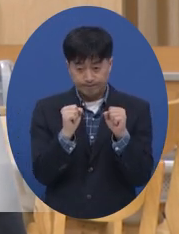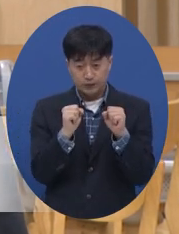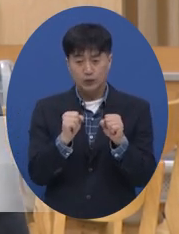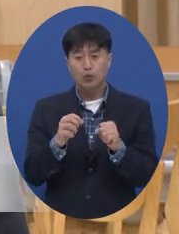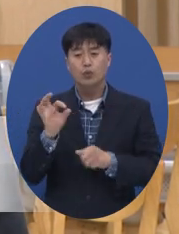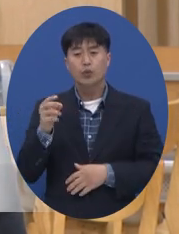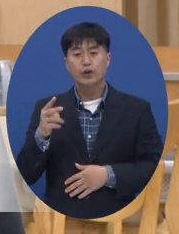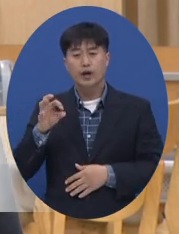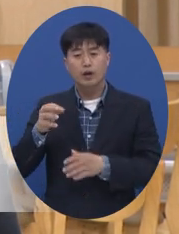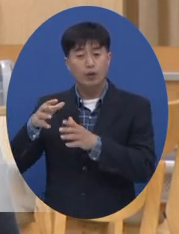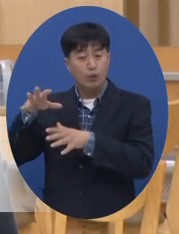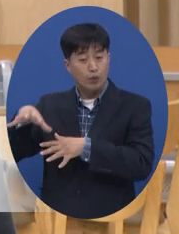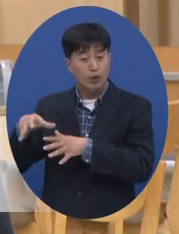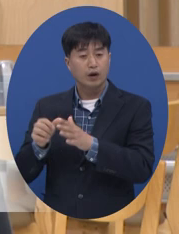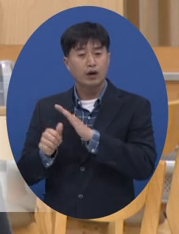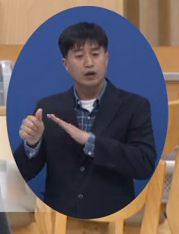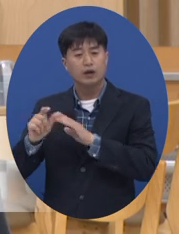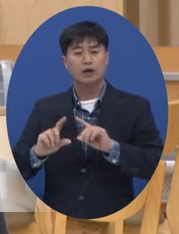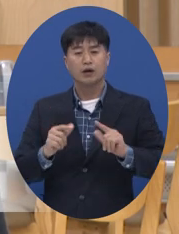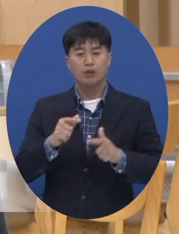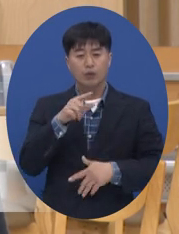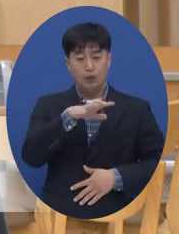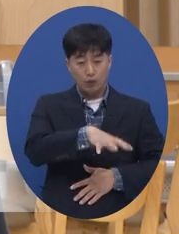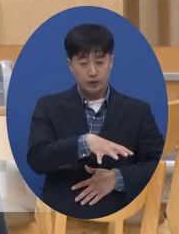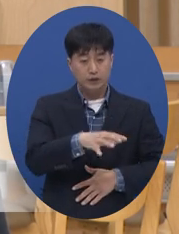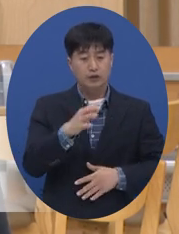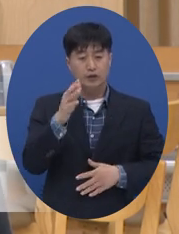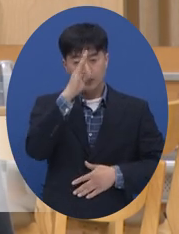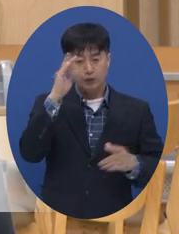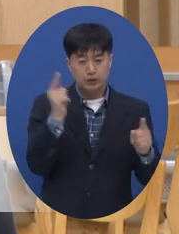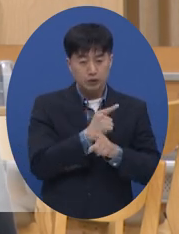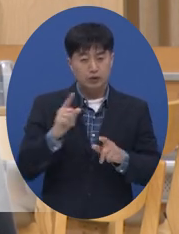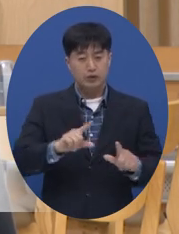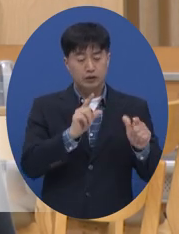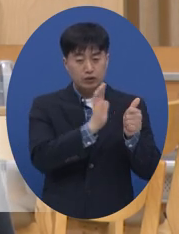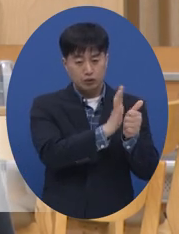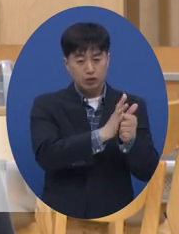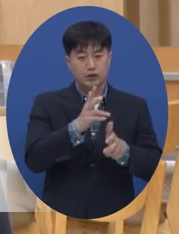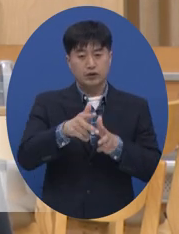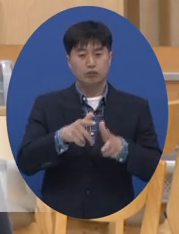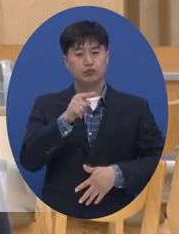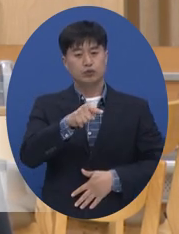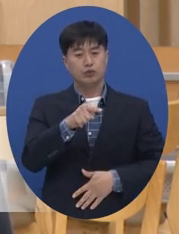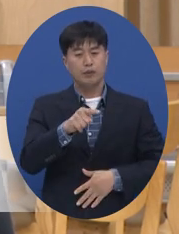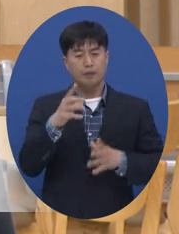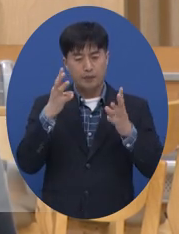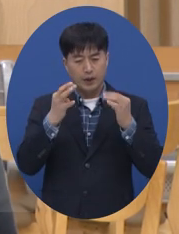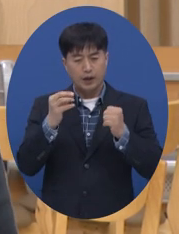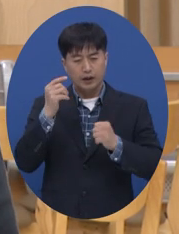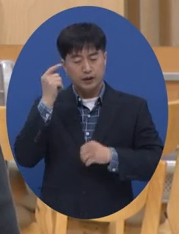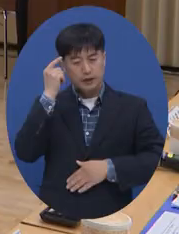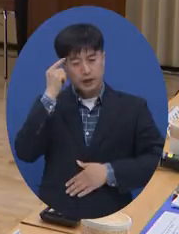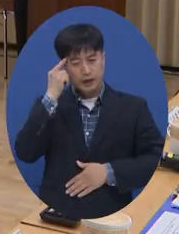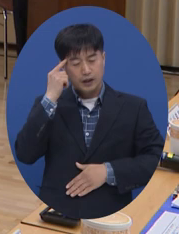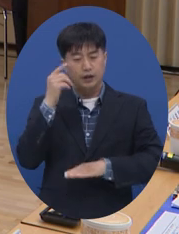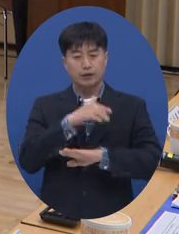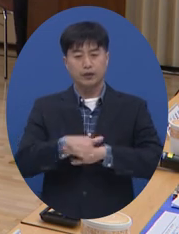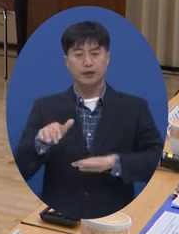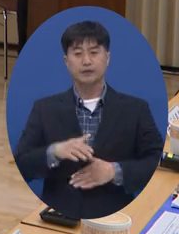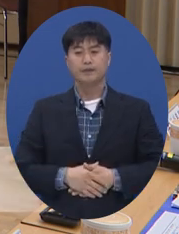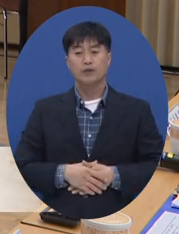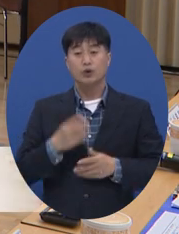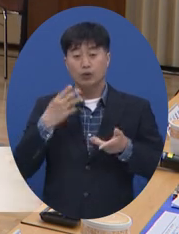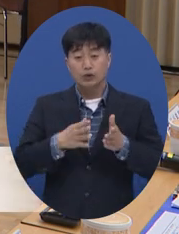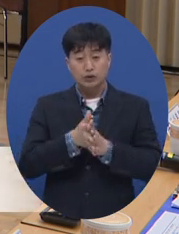이런데 가지 않고 치료하고 생활할 수 있도록 지원하는 사업 이거든요 이러한 거 번으로 많이 신경 쓸 게 입니다